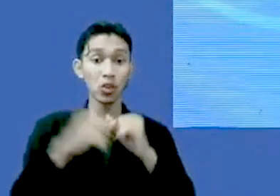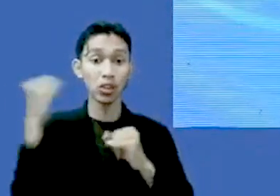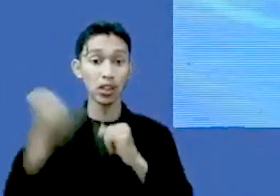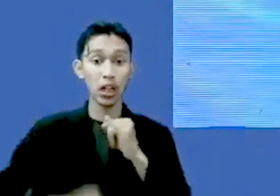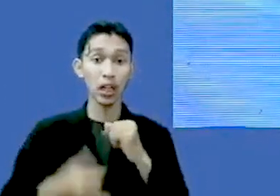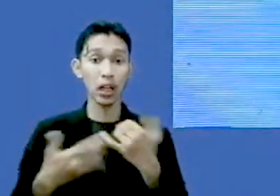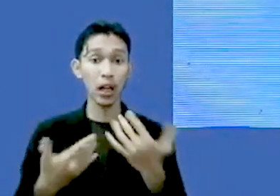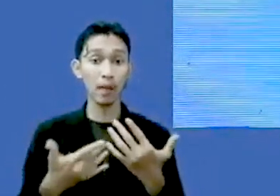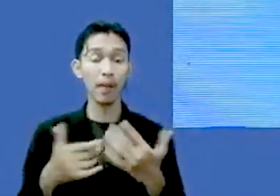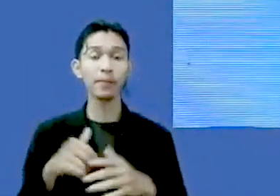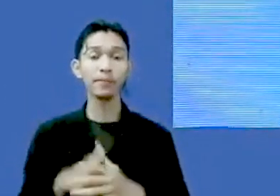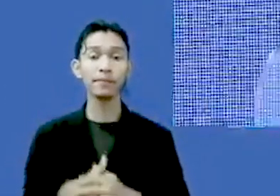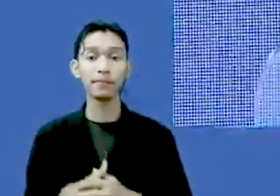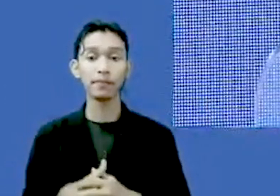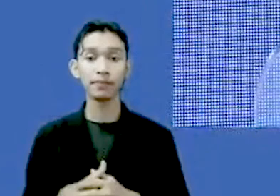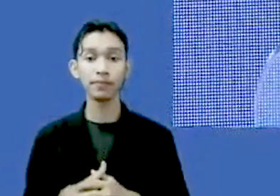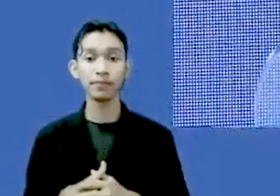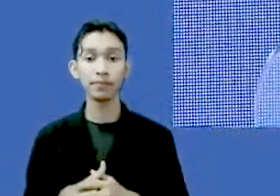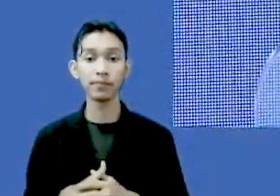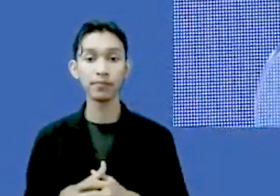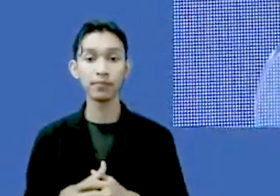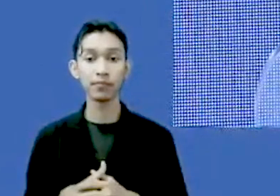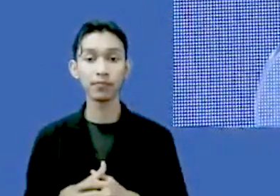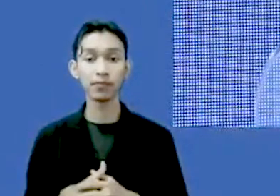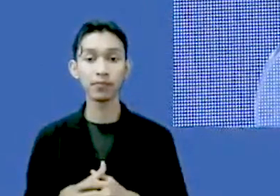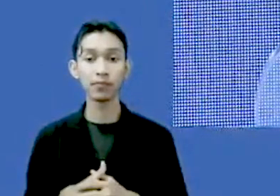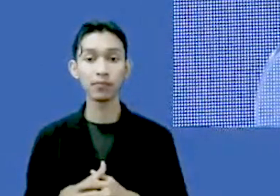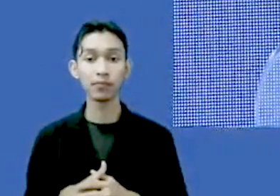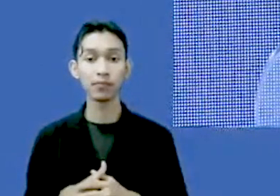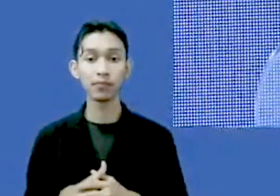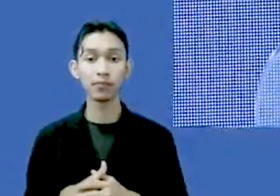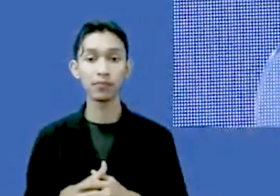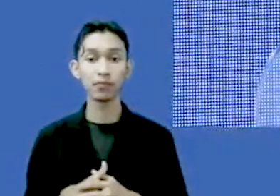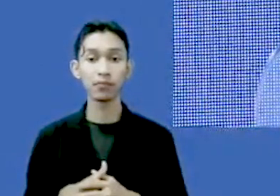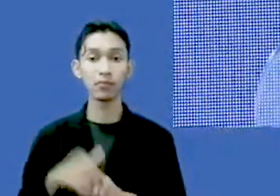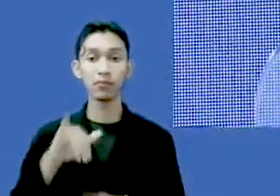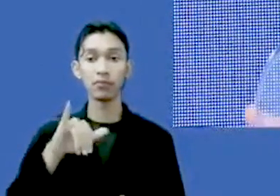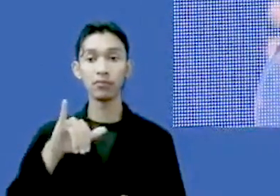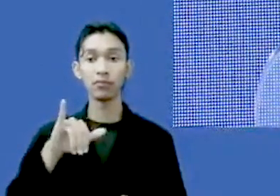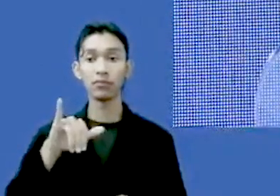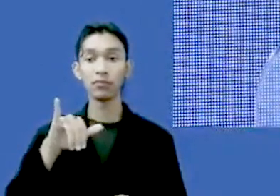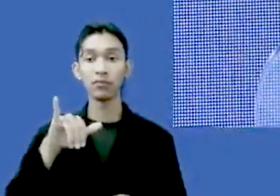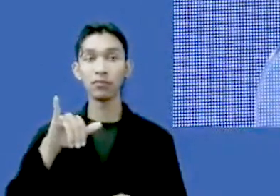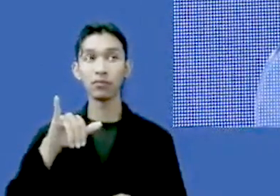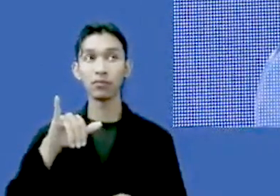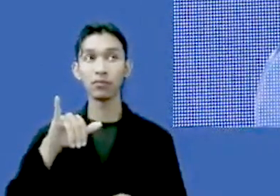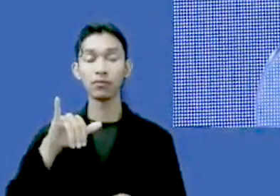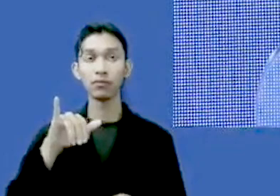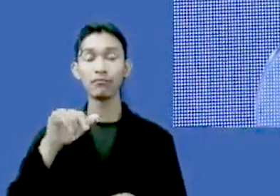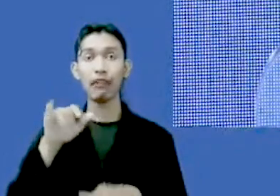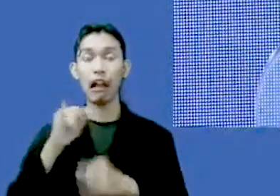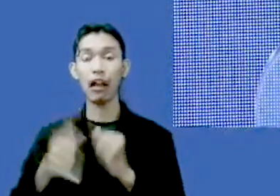ketiga adalah Jobs Hai akhirnya orang bisa bekerja menghasilkan